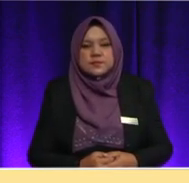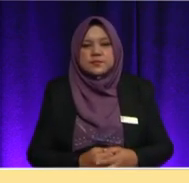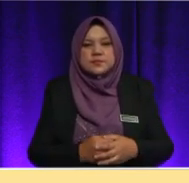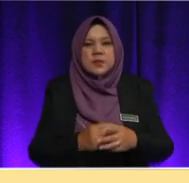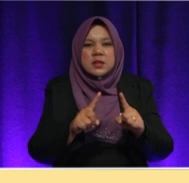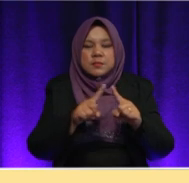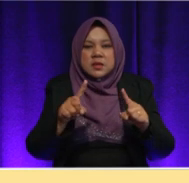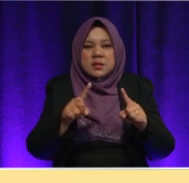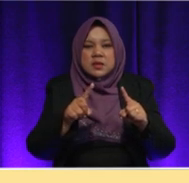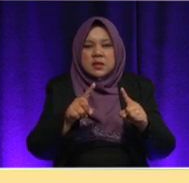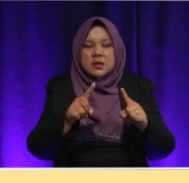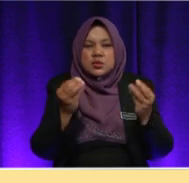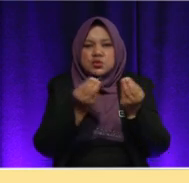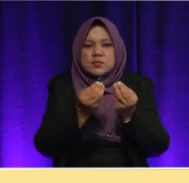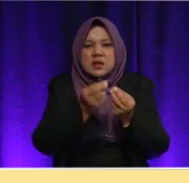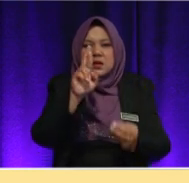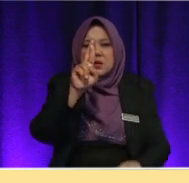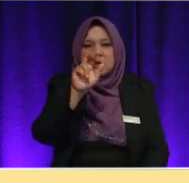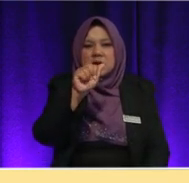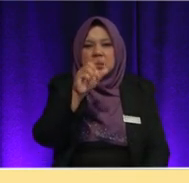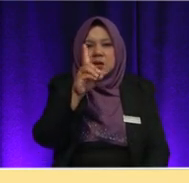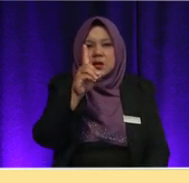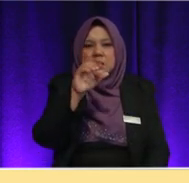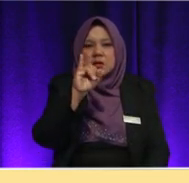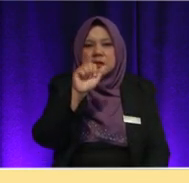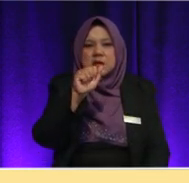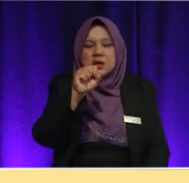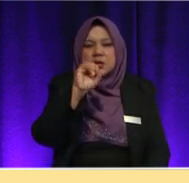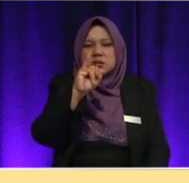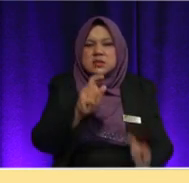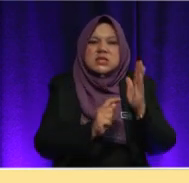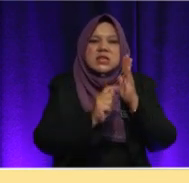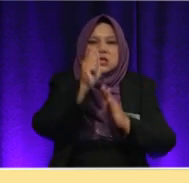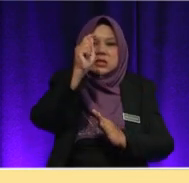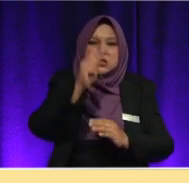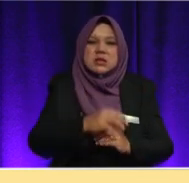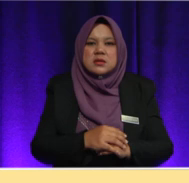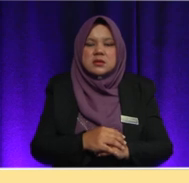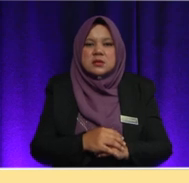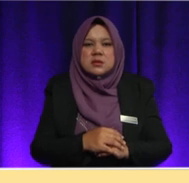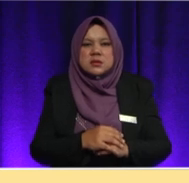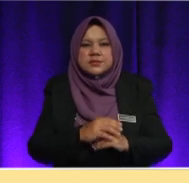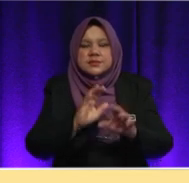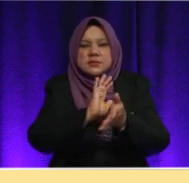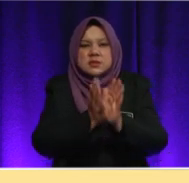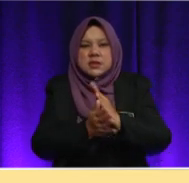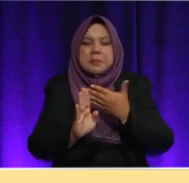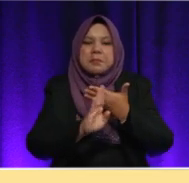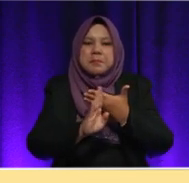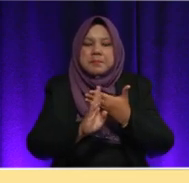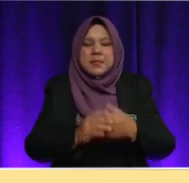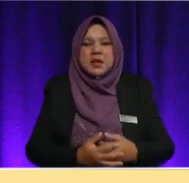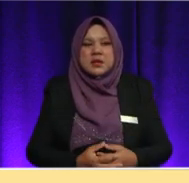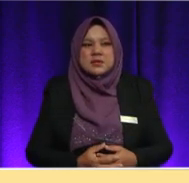Oke keputusan kehidupan ini kaitan dengan bahan radioaktif yang memasuki sumber air menjaga kehidupan akhwat